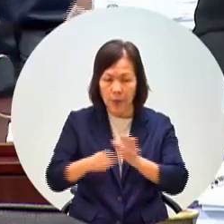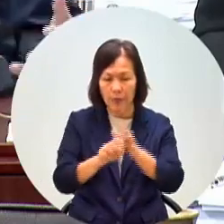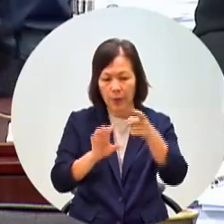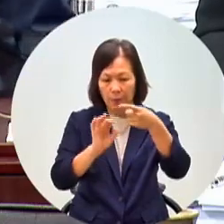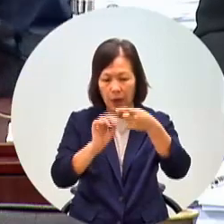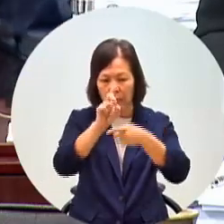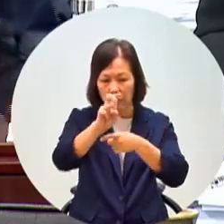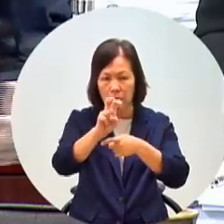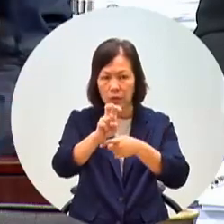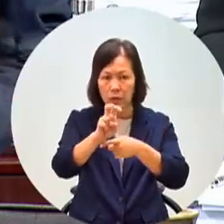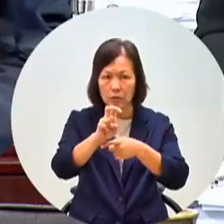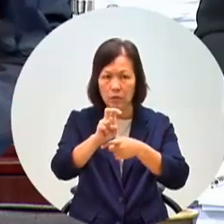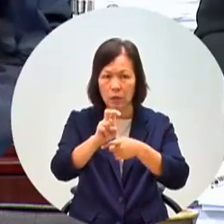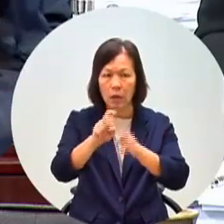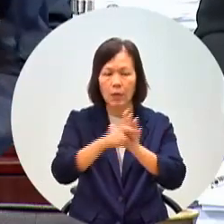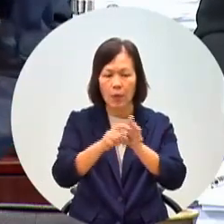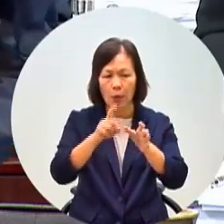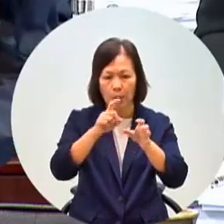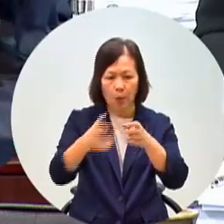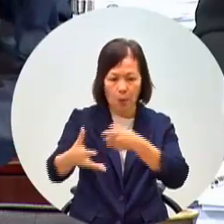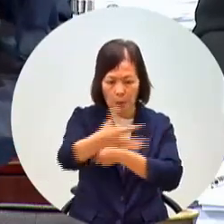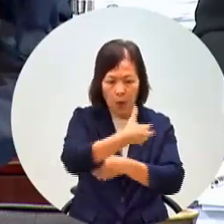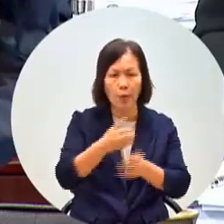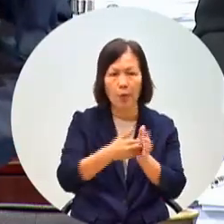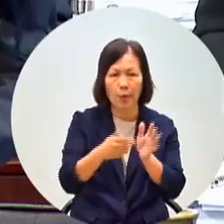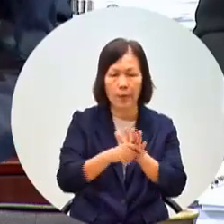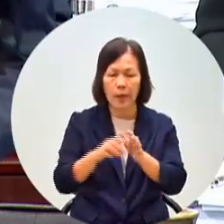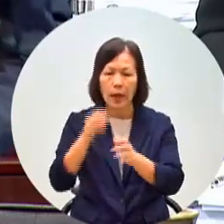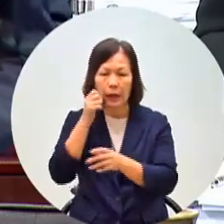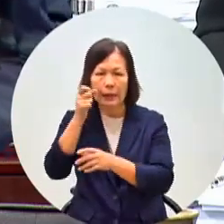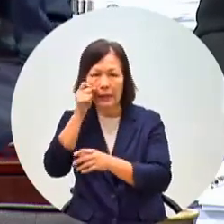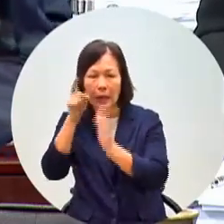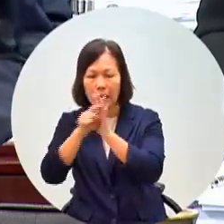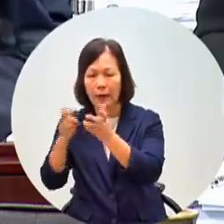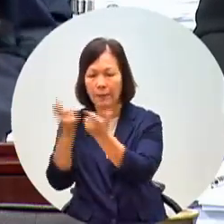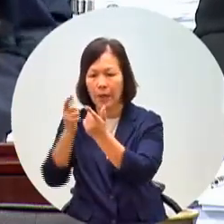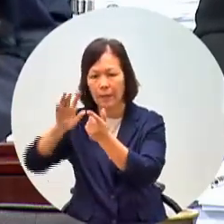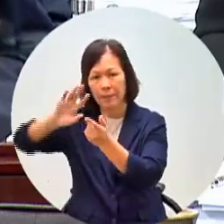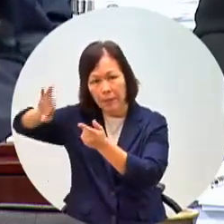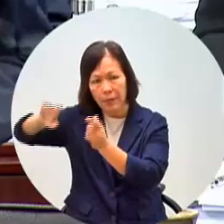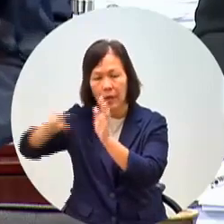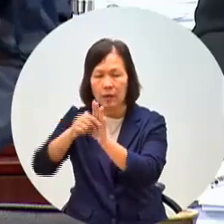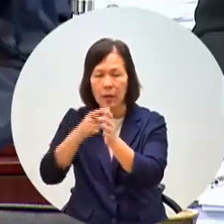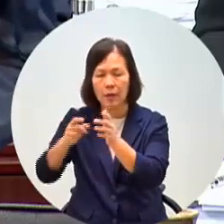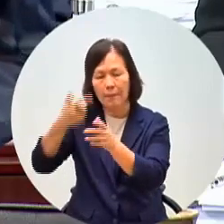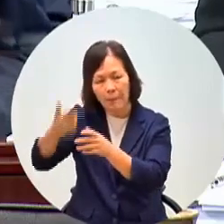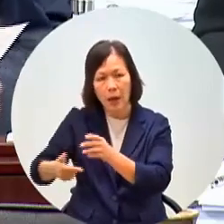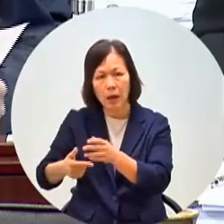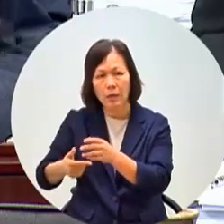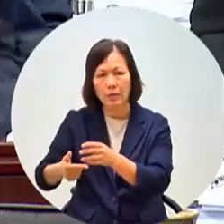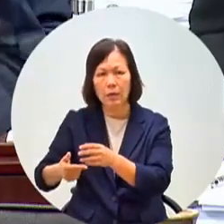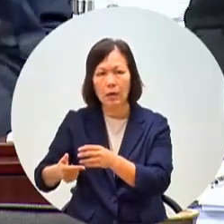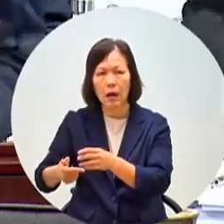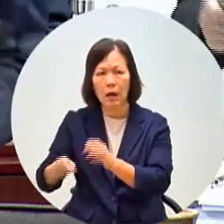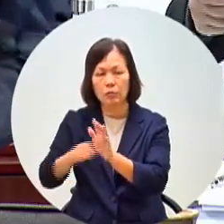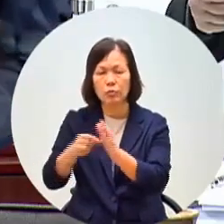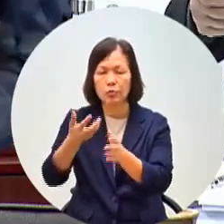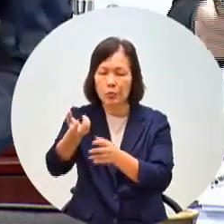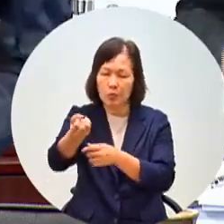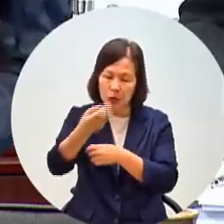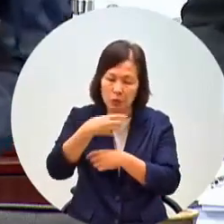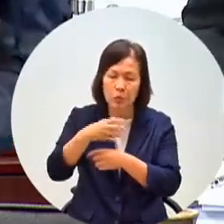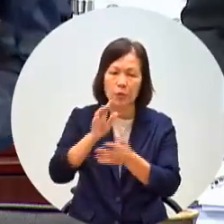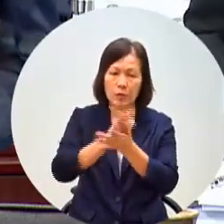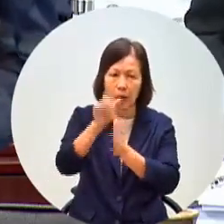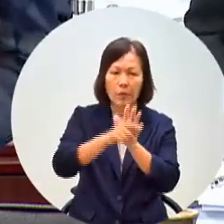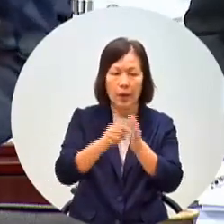咱拢修，大部分拢修煞。啊，台南在较北边的就较慢修嘛，吼、哦。啊，所以我那李议员咧建，我